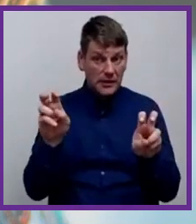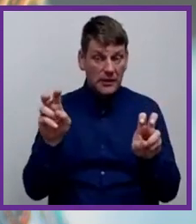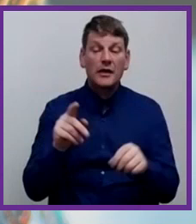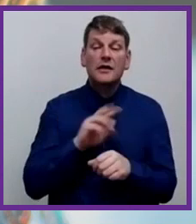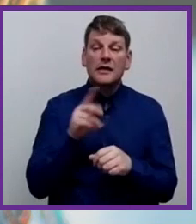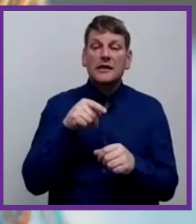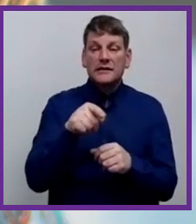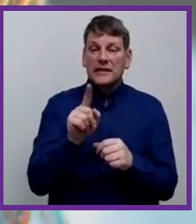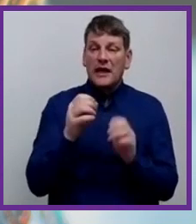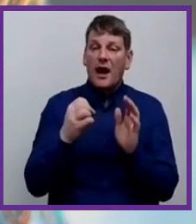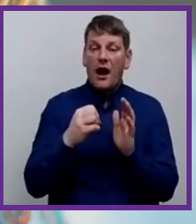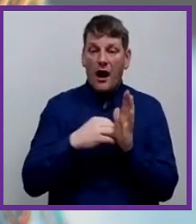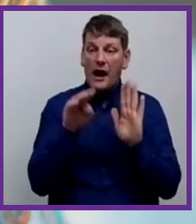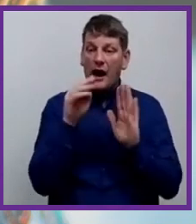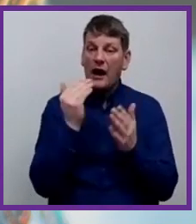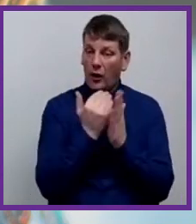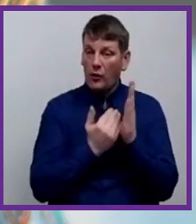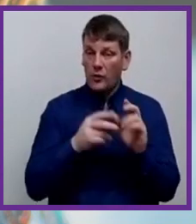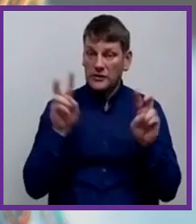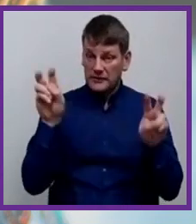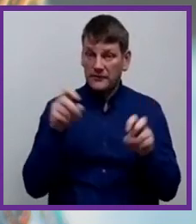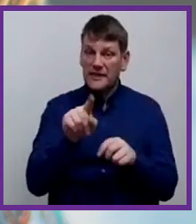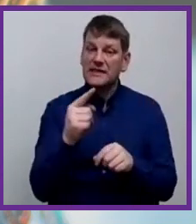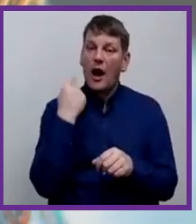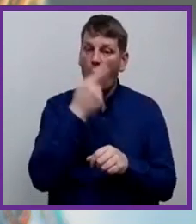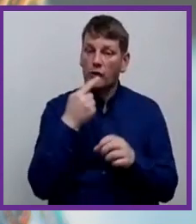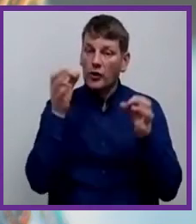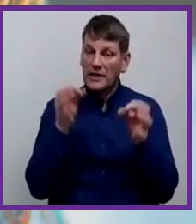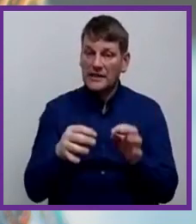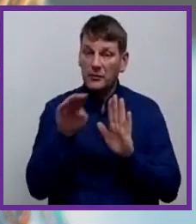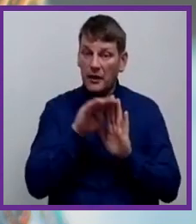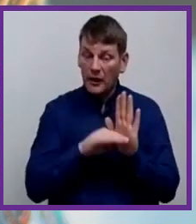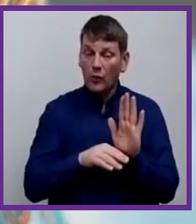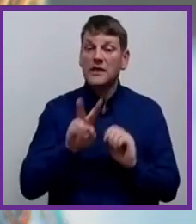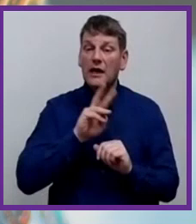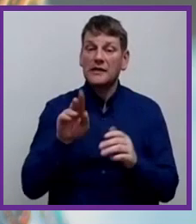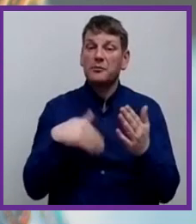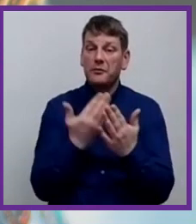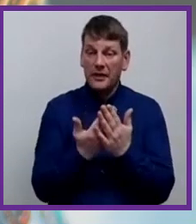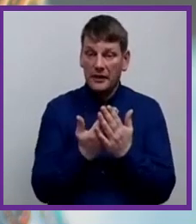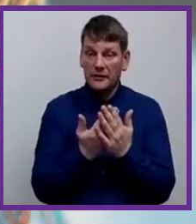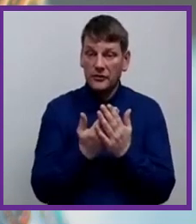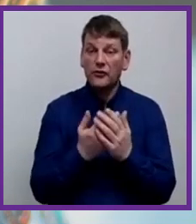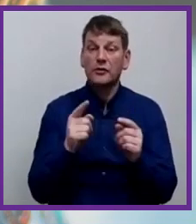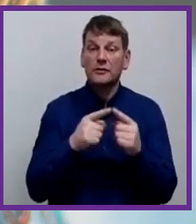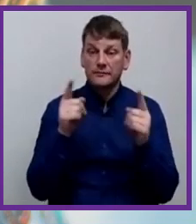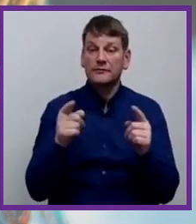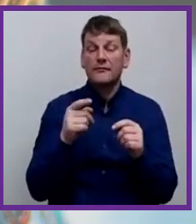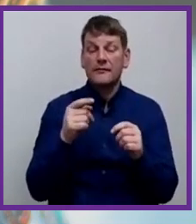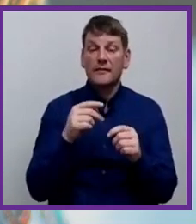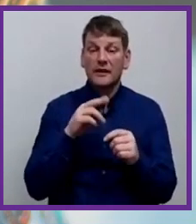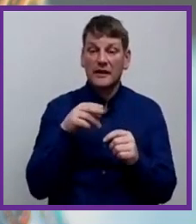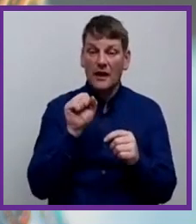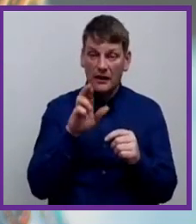aktos definēts, un Latvijā tas ir autortiesību likums, kas piedāvā darba definīciju. Un